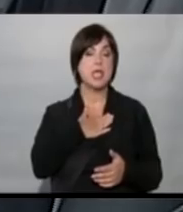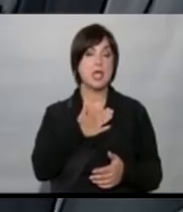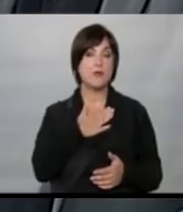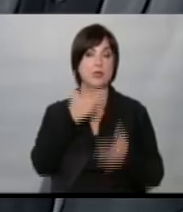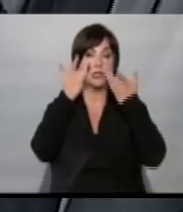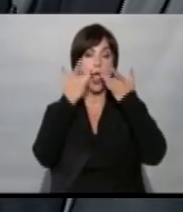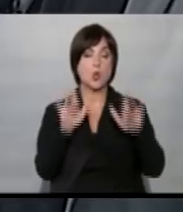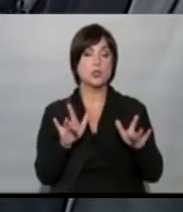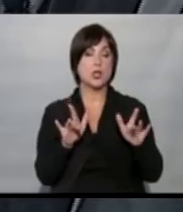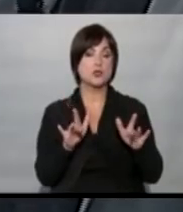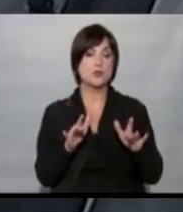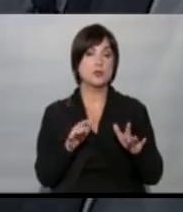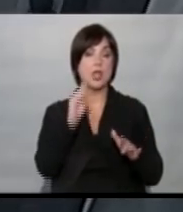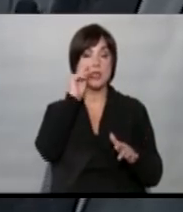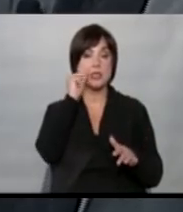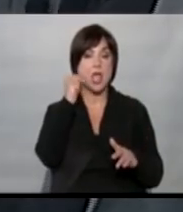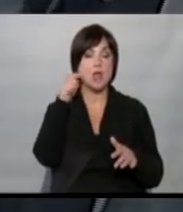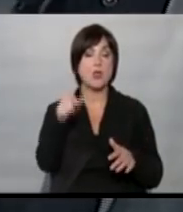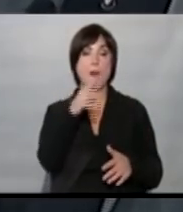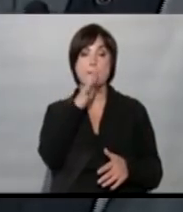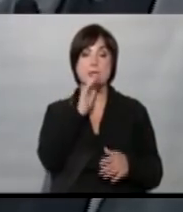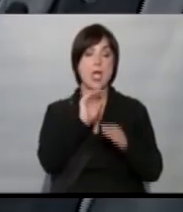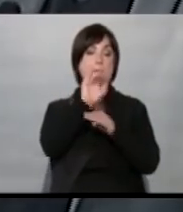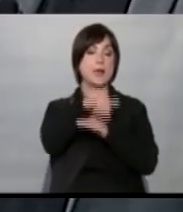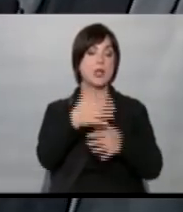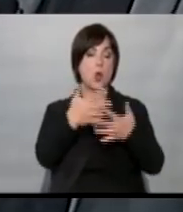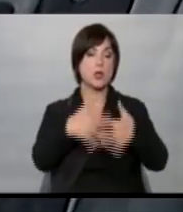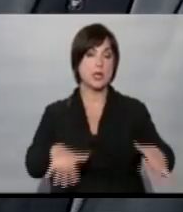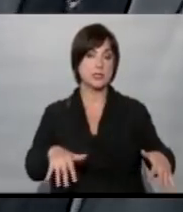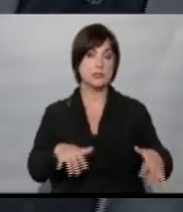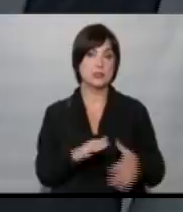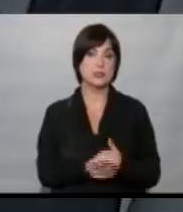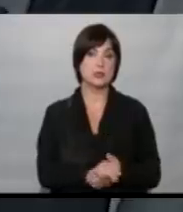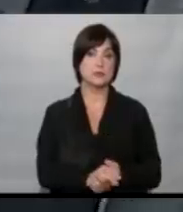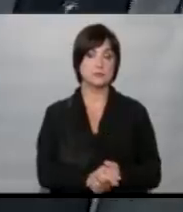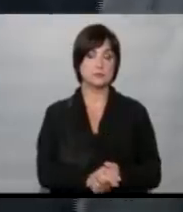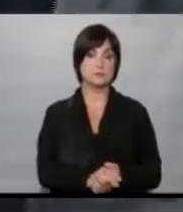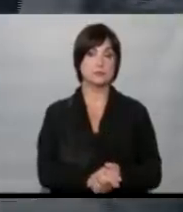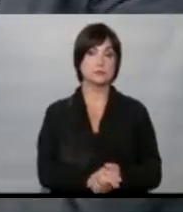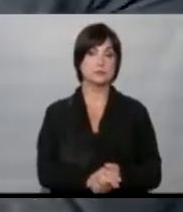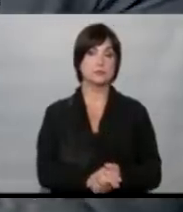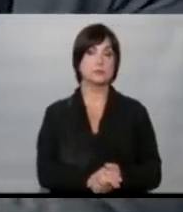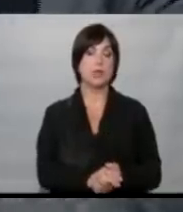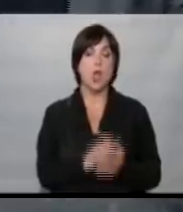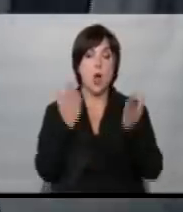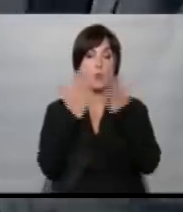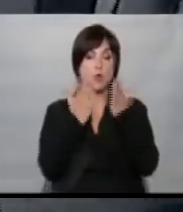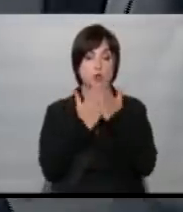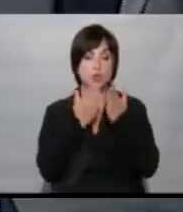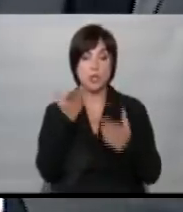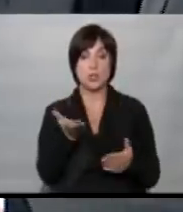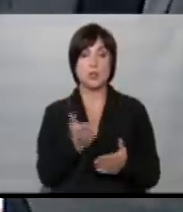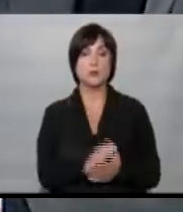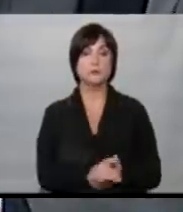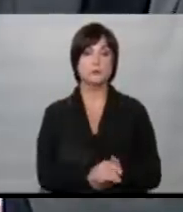се откажуваме од етничките македонци преку границата. Не е точно. Тоа е точно. Апсолутно е точно. Јас ќе ви го прочитам.